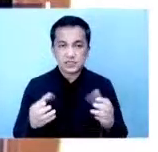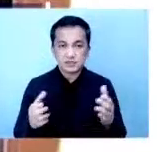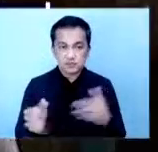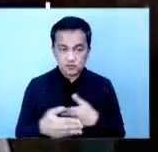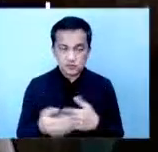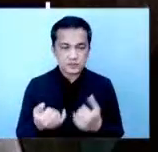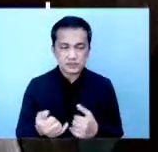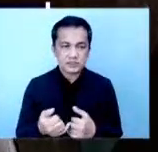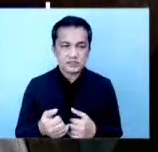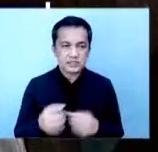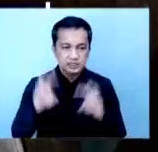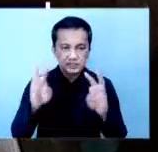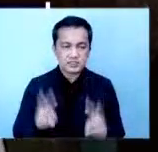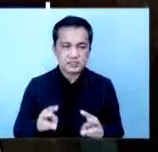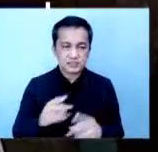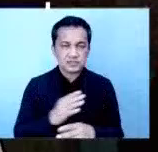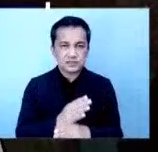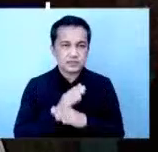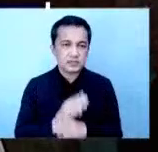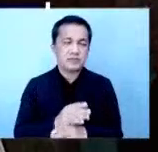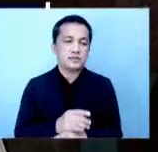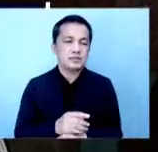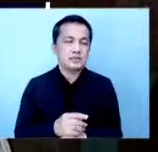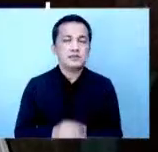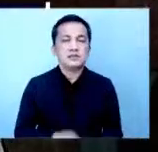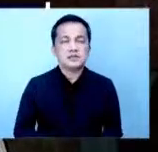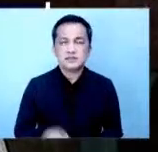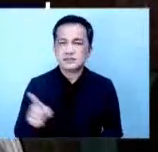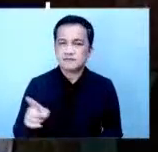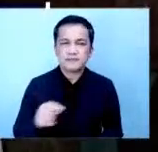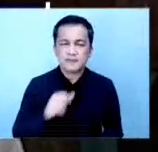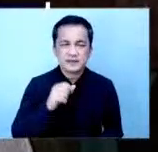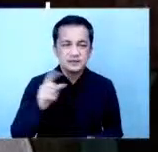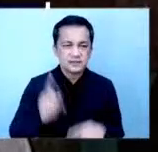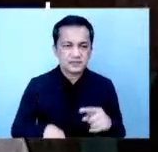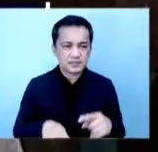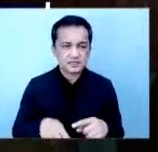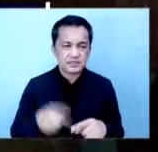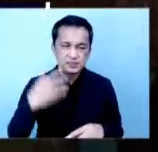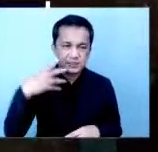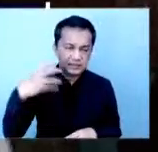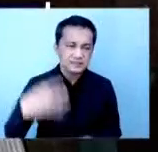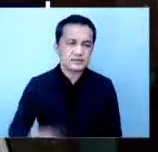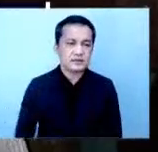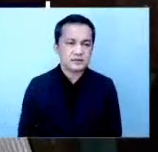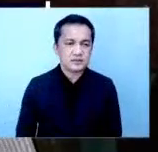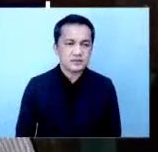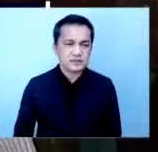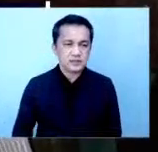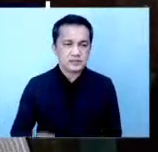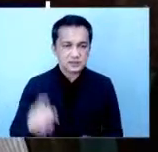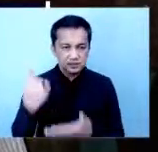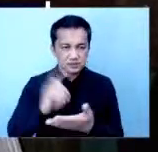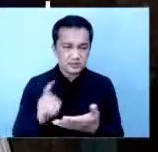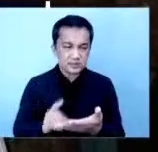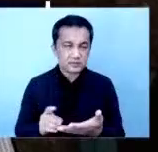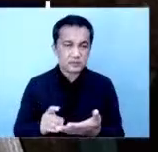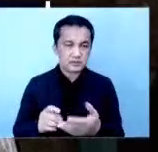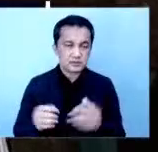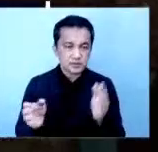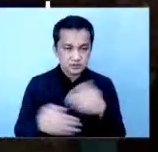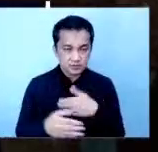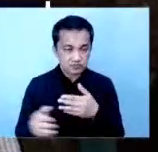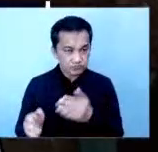siya weather-resistant, hindi niya kaya po yung init. Kasi yung pagka-design sa kanya ay